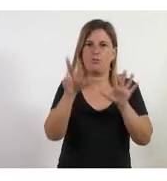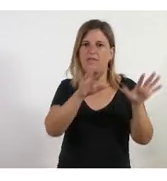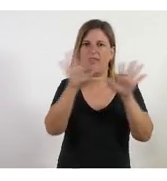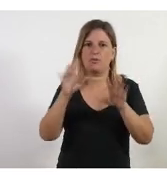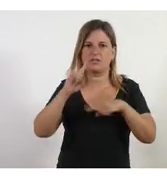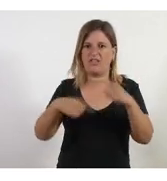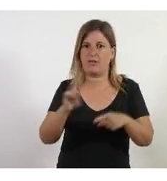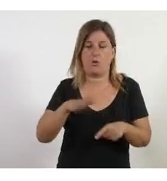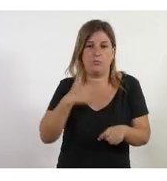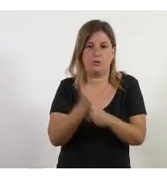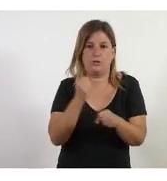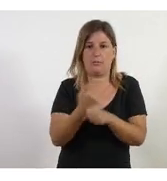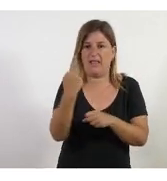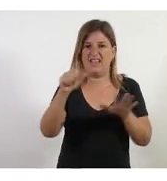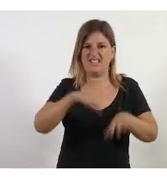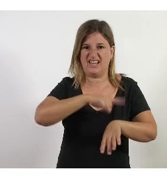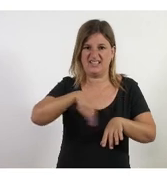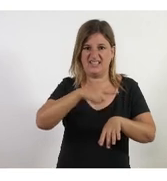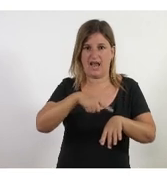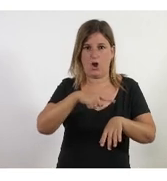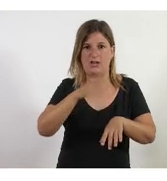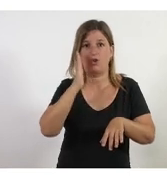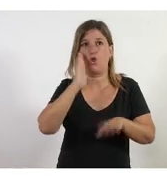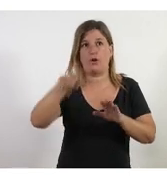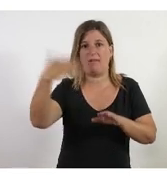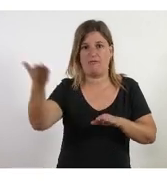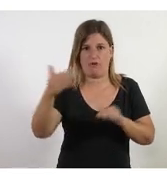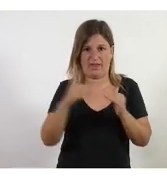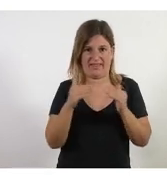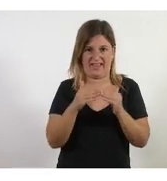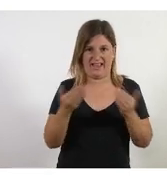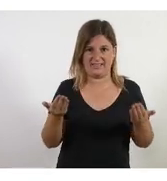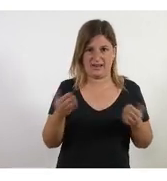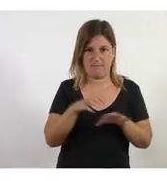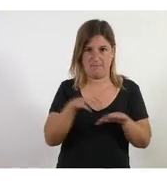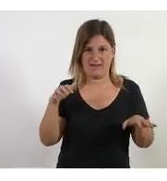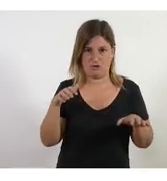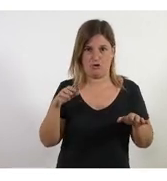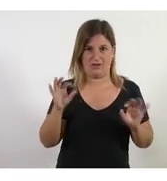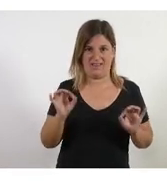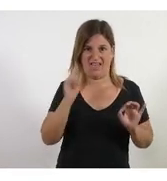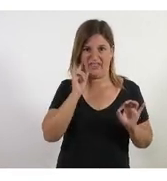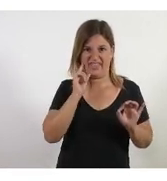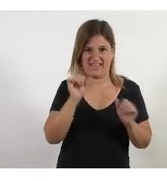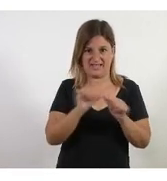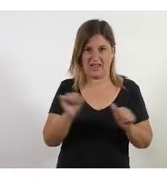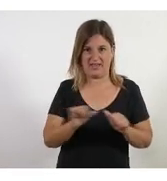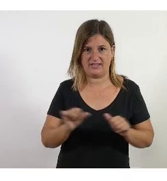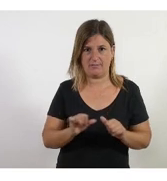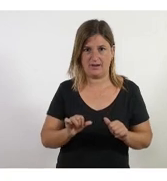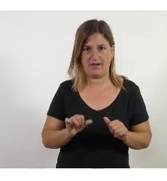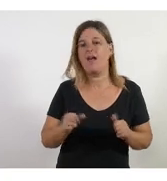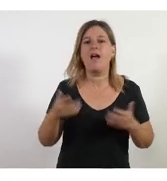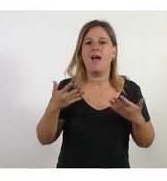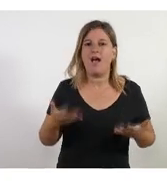treballava 16 si comptava que dormia fora de casa la majoria de dies de la setmana. Llavors, i ara, que em